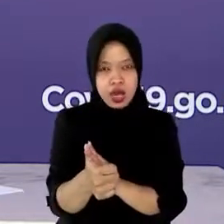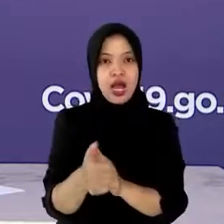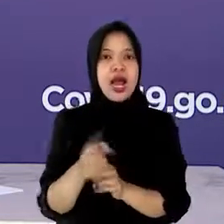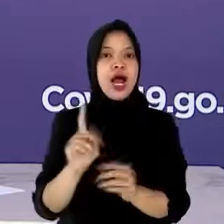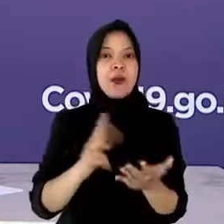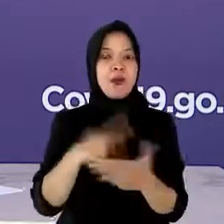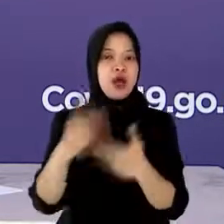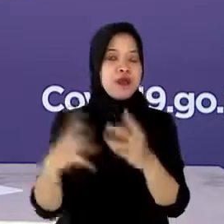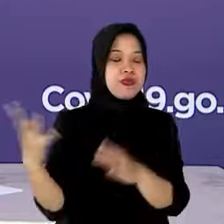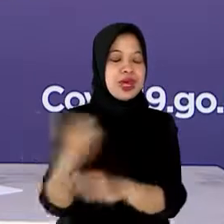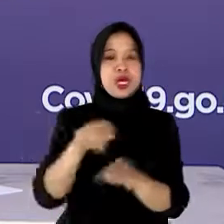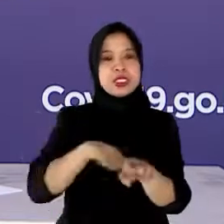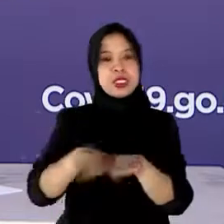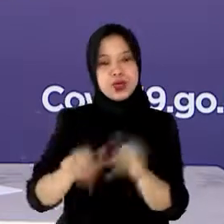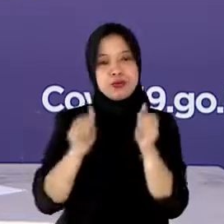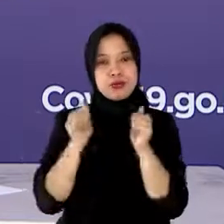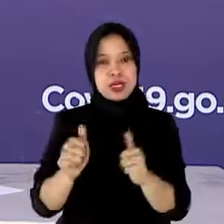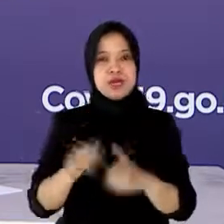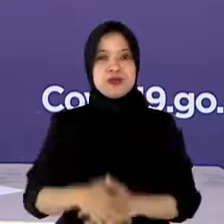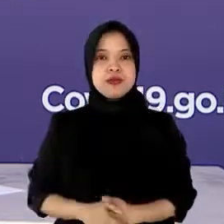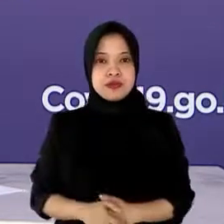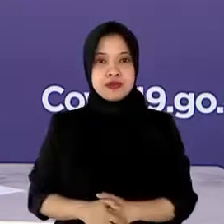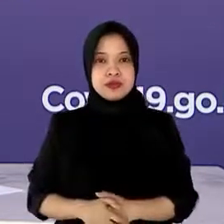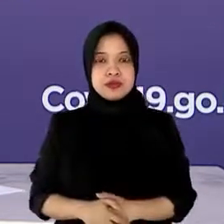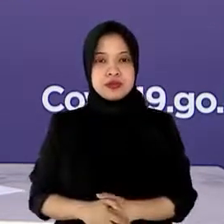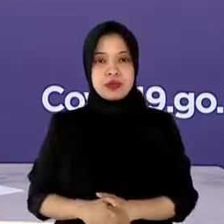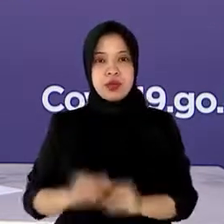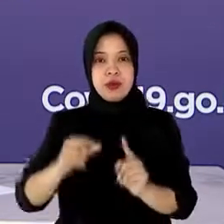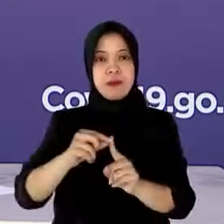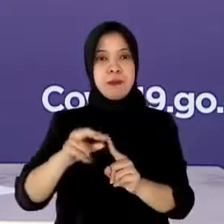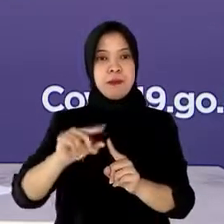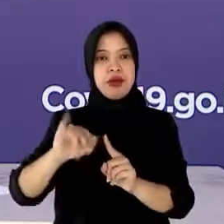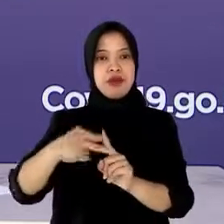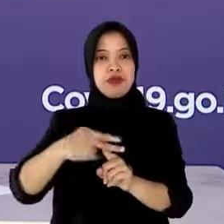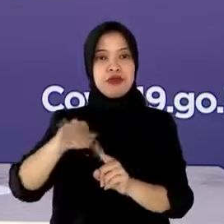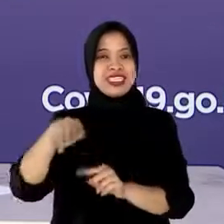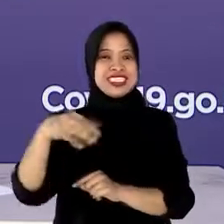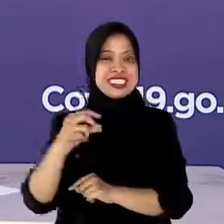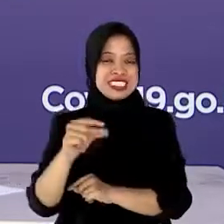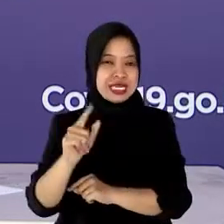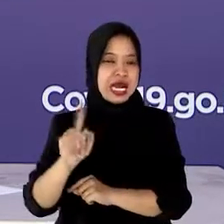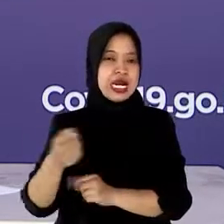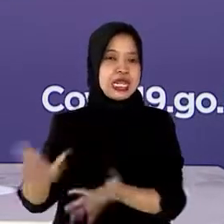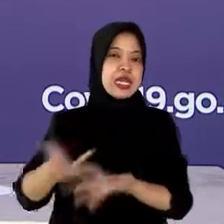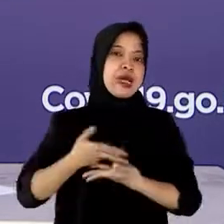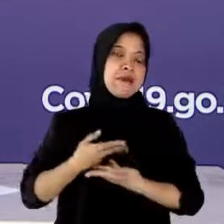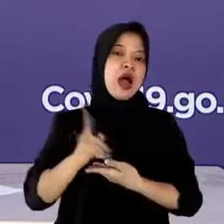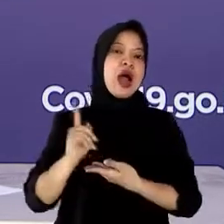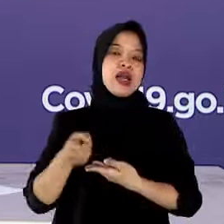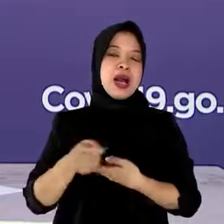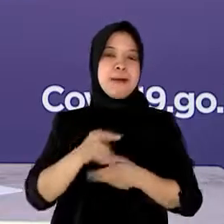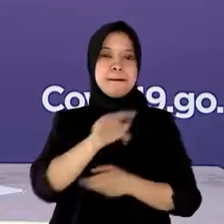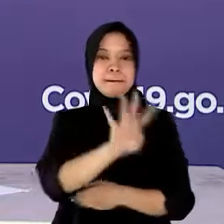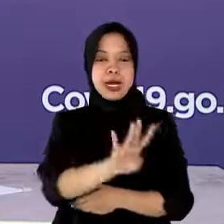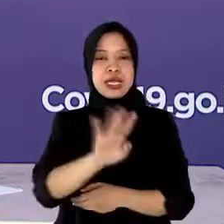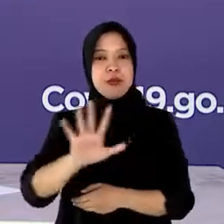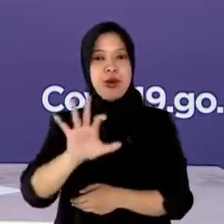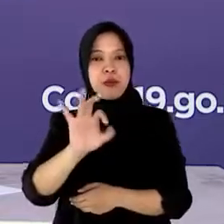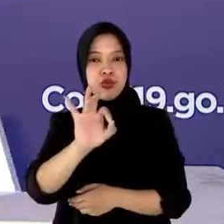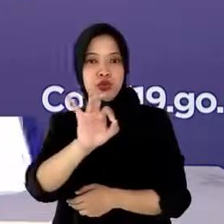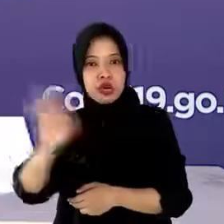program vaksinasi selain vaksin Visor hari ini Pemerintah juga berencana menerima sebanyak